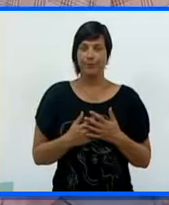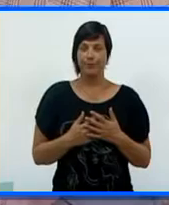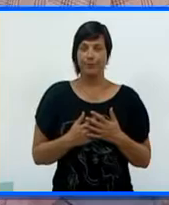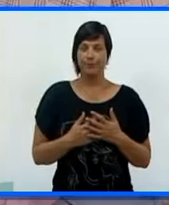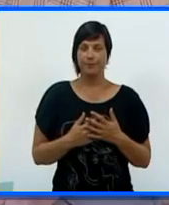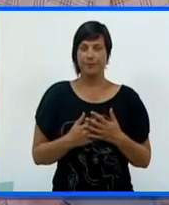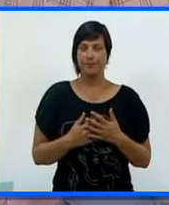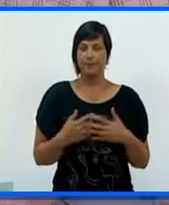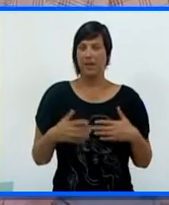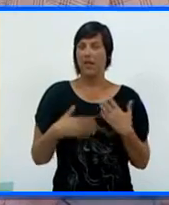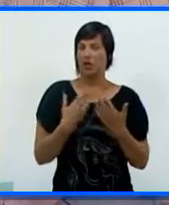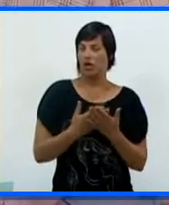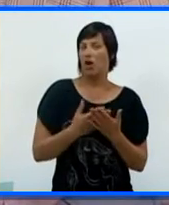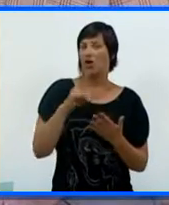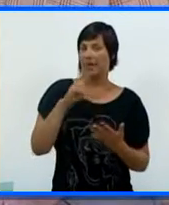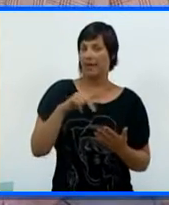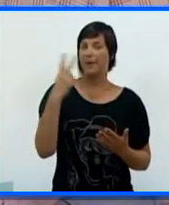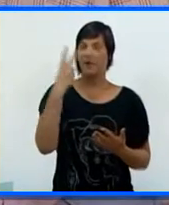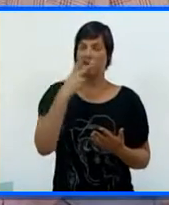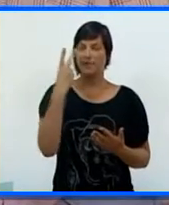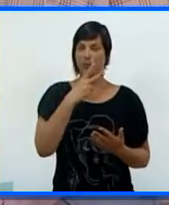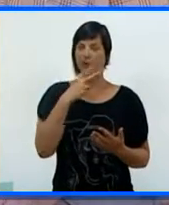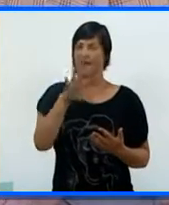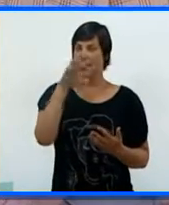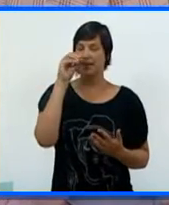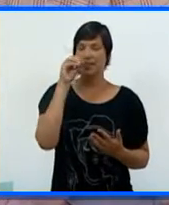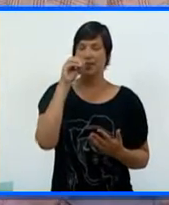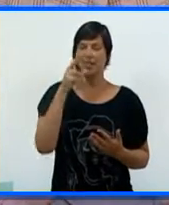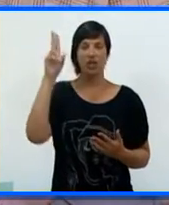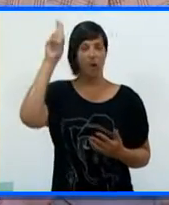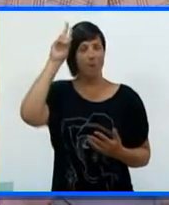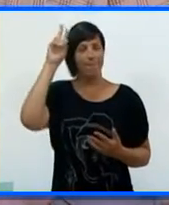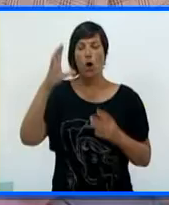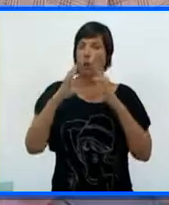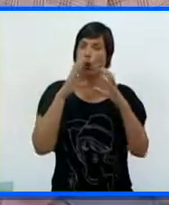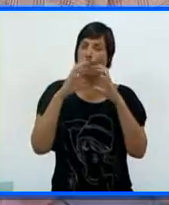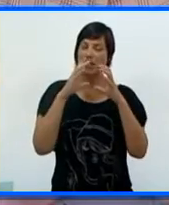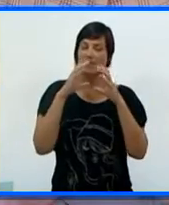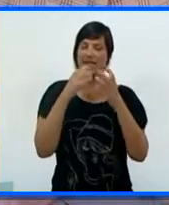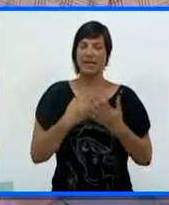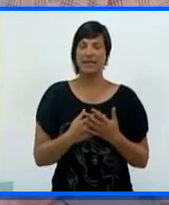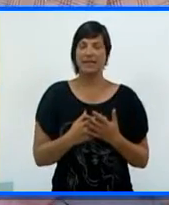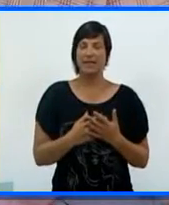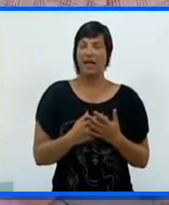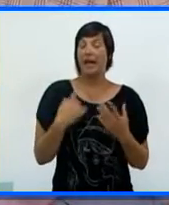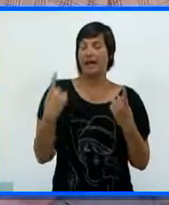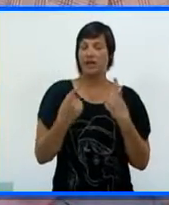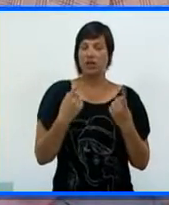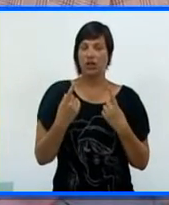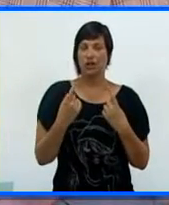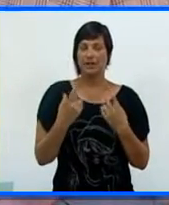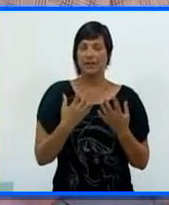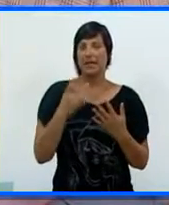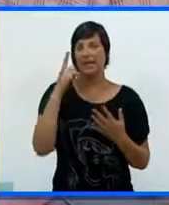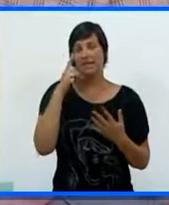Pa onda oni imaju razumijevanje, onda oni shvaćaju, onda mogu kontaktirati. A ne, dogodi se da i...